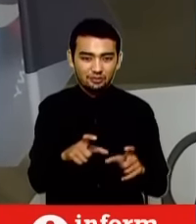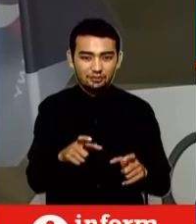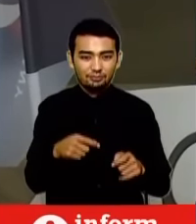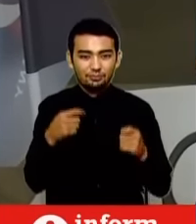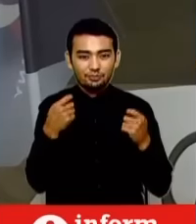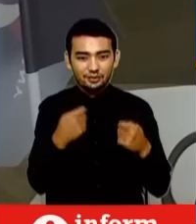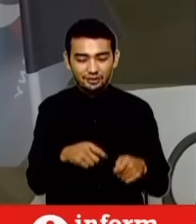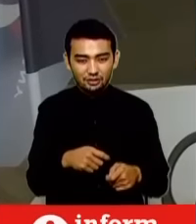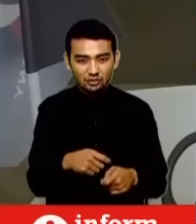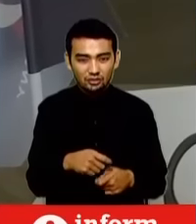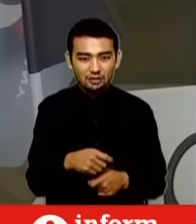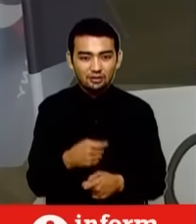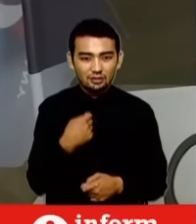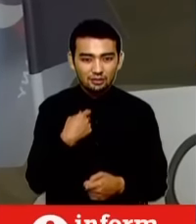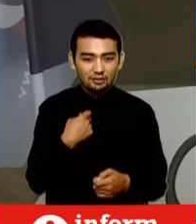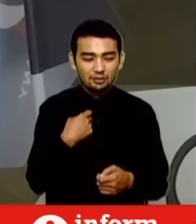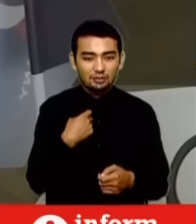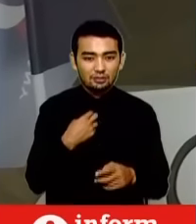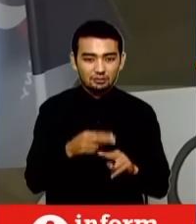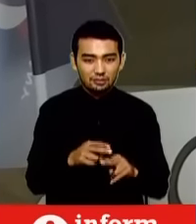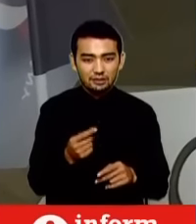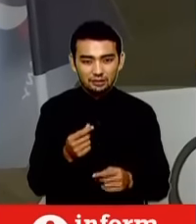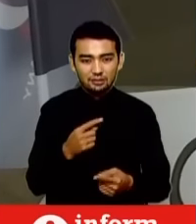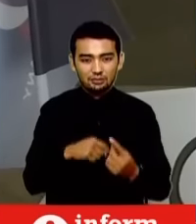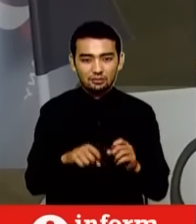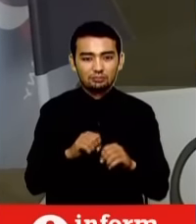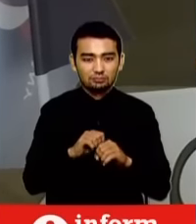продаж будем